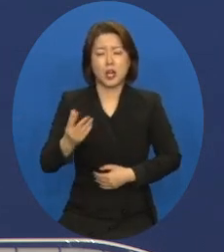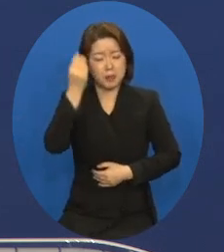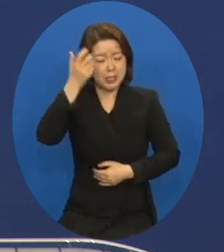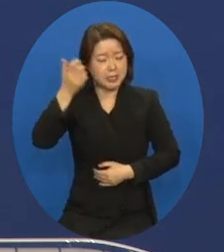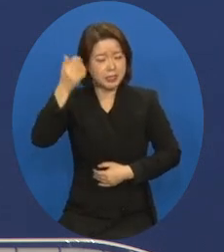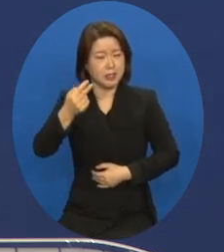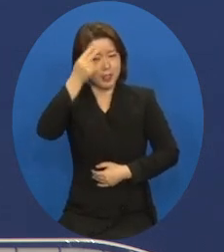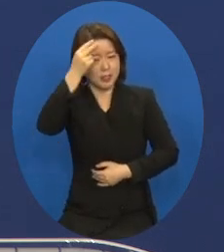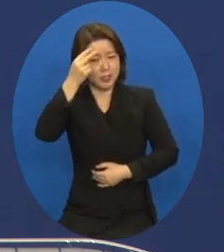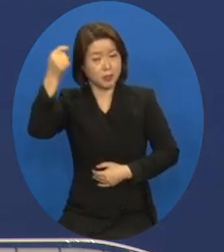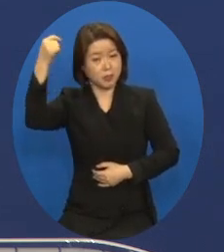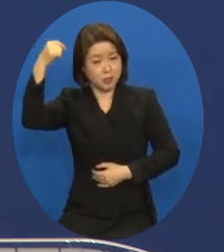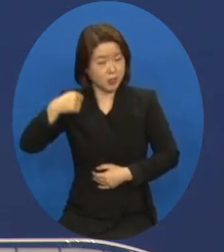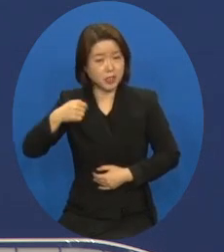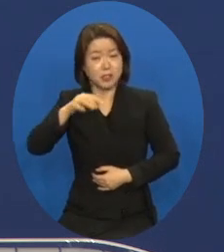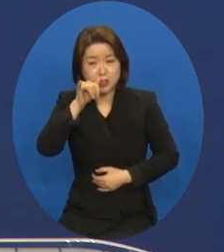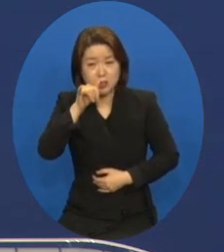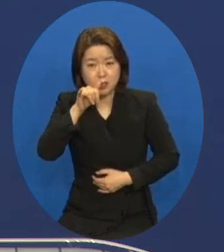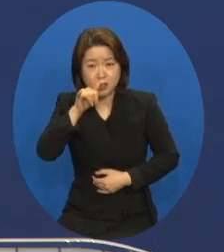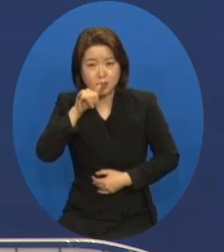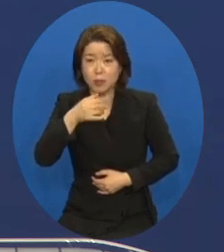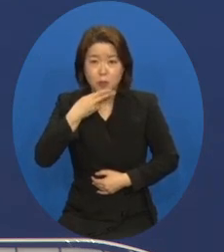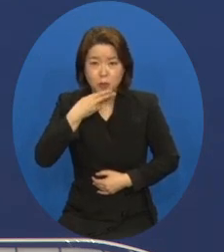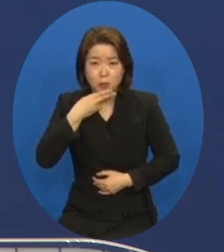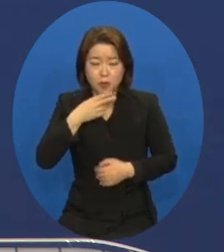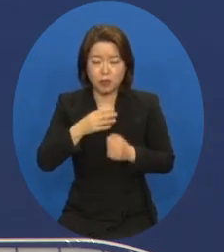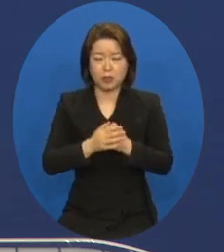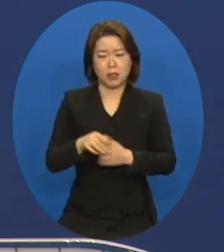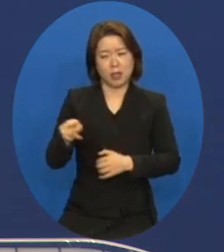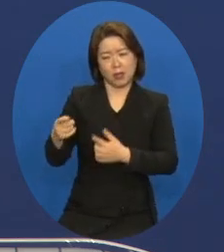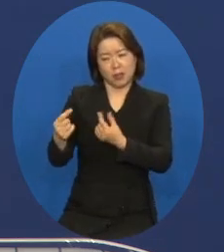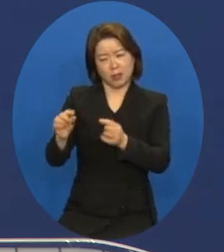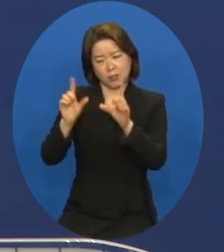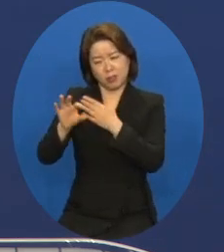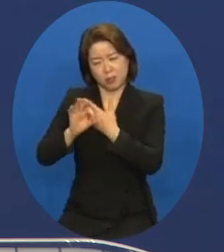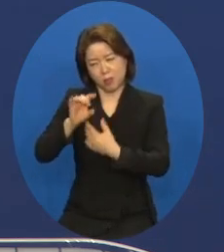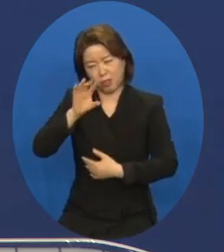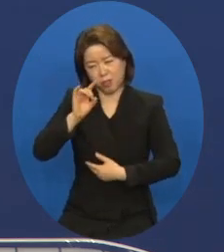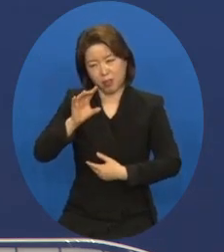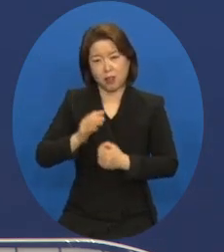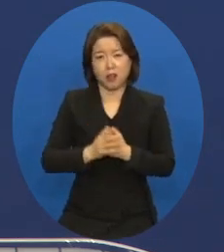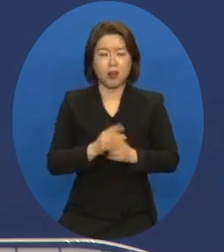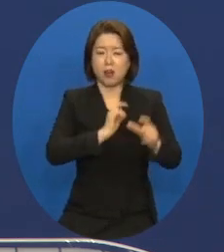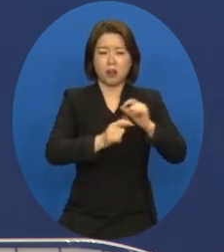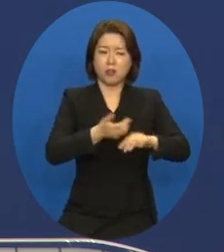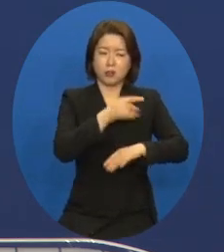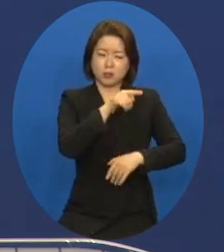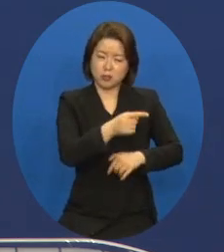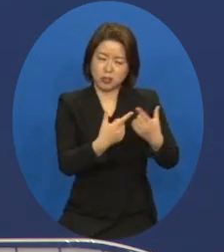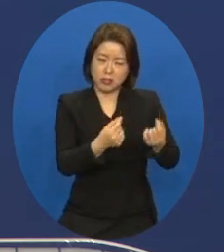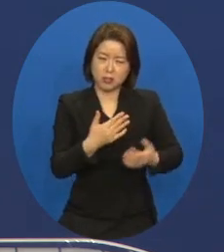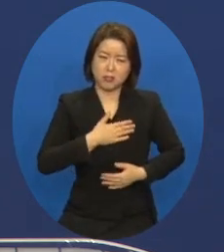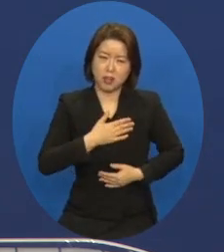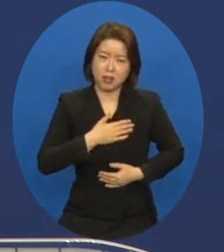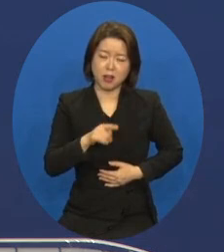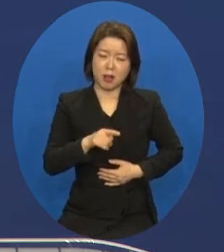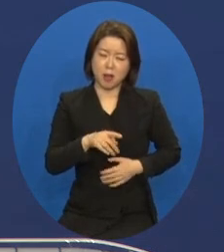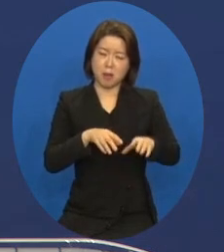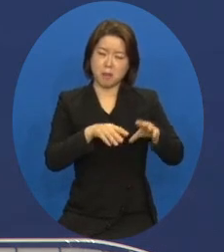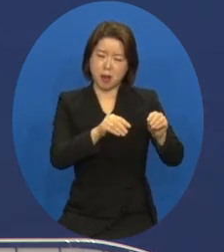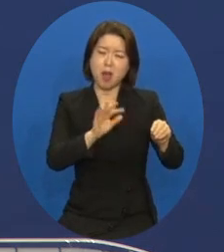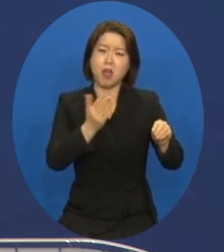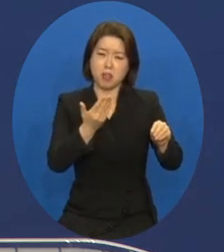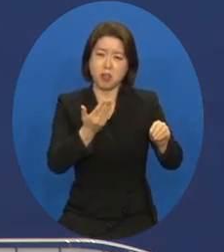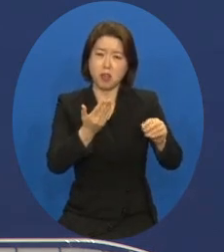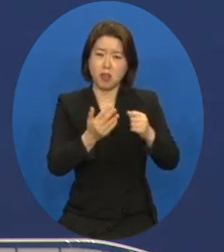근심을 느끼지 않으십니까 이렇게 삶을 안됐는데 아 더 이상 이런 일은 내가 이제는 그쳐야 하는 데